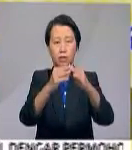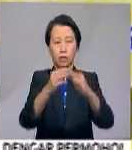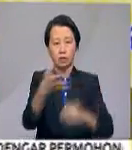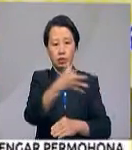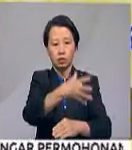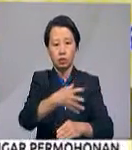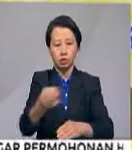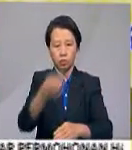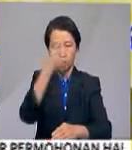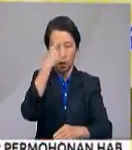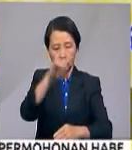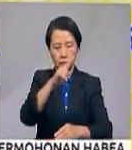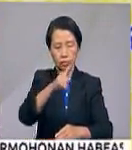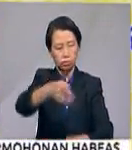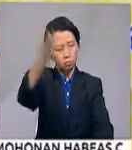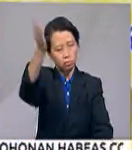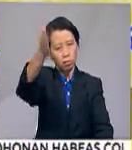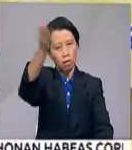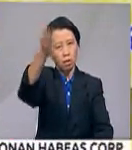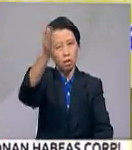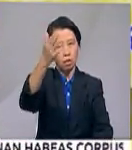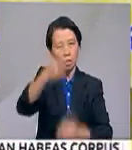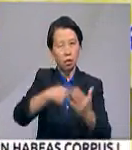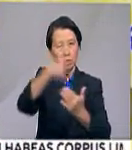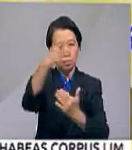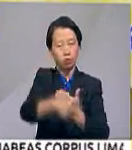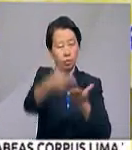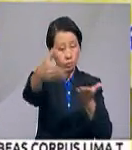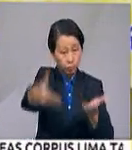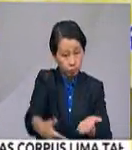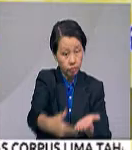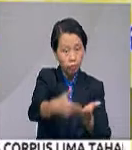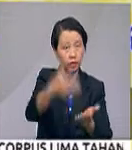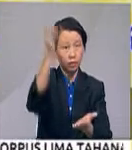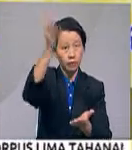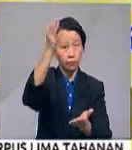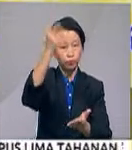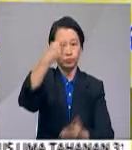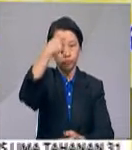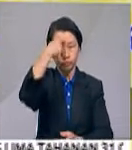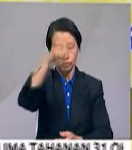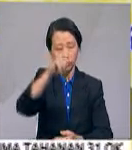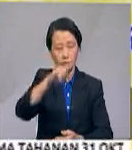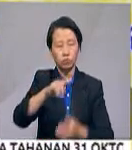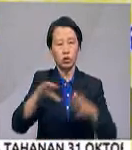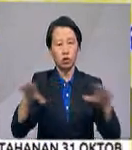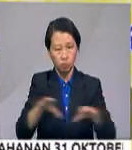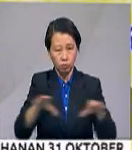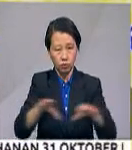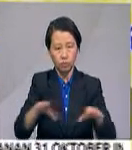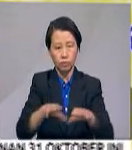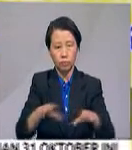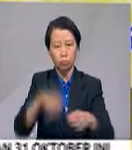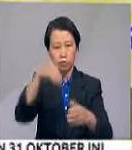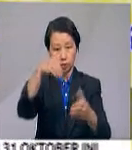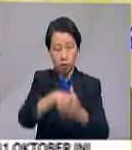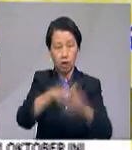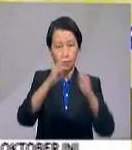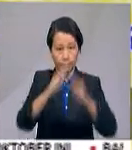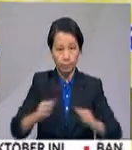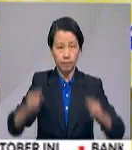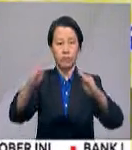dan memperkenalkan program tertentu untuk dijalankan dalam